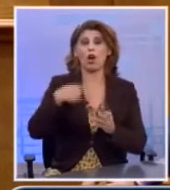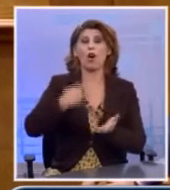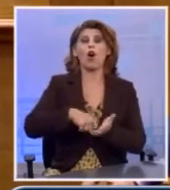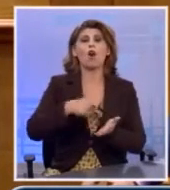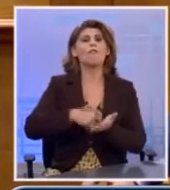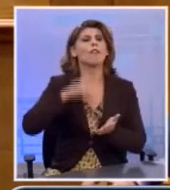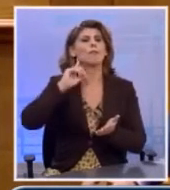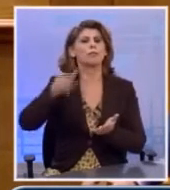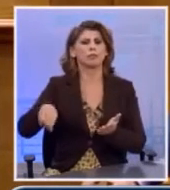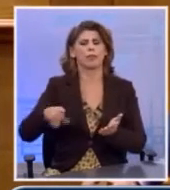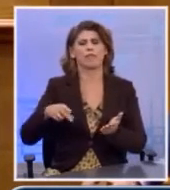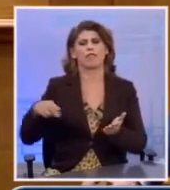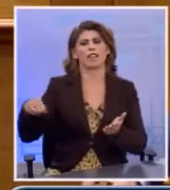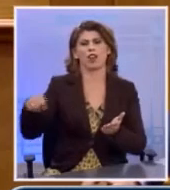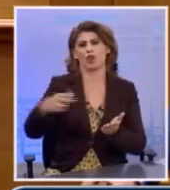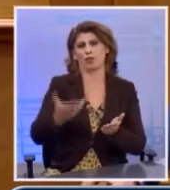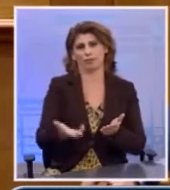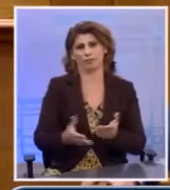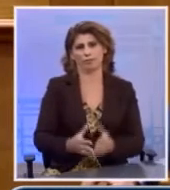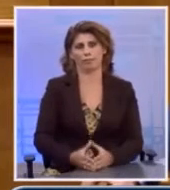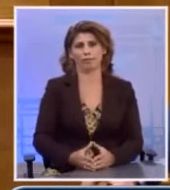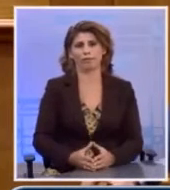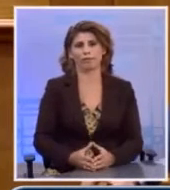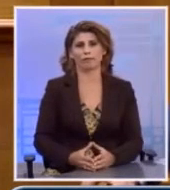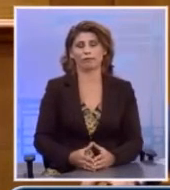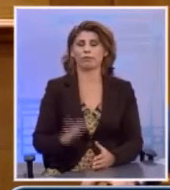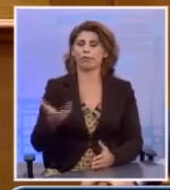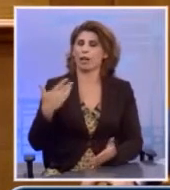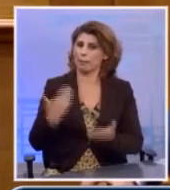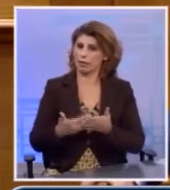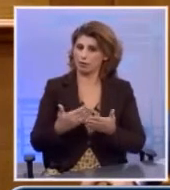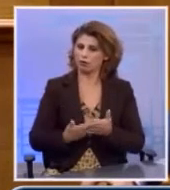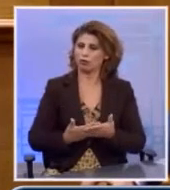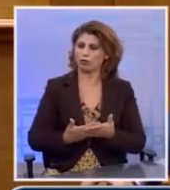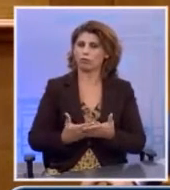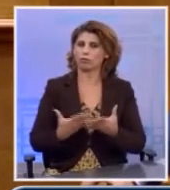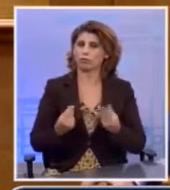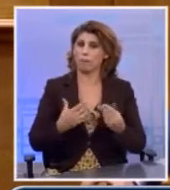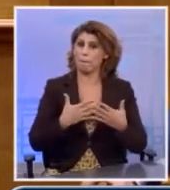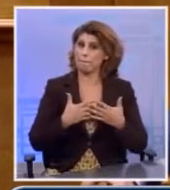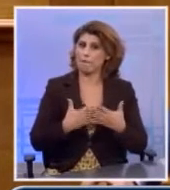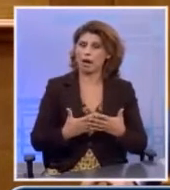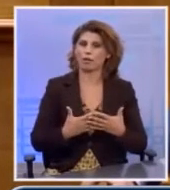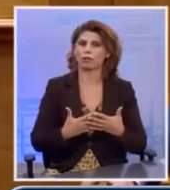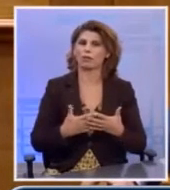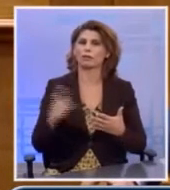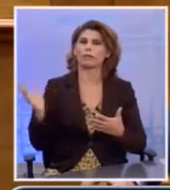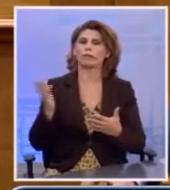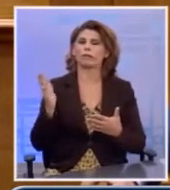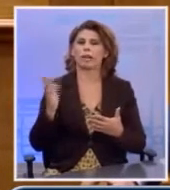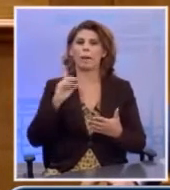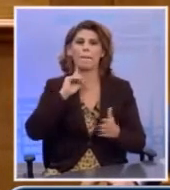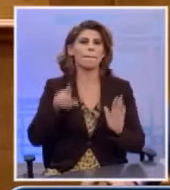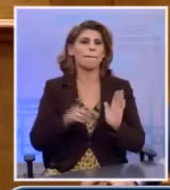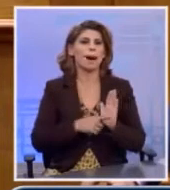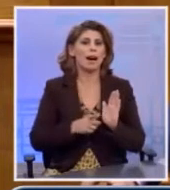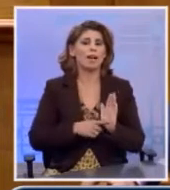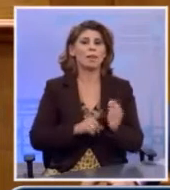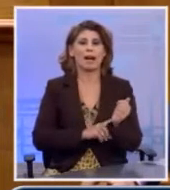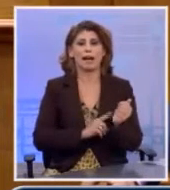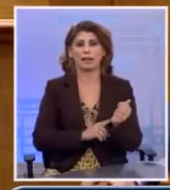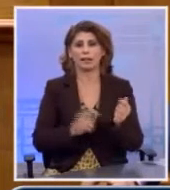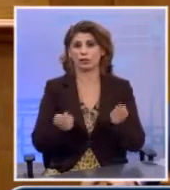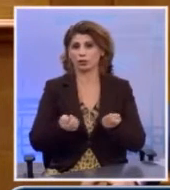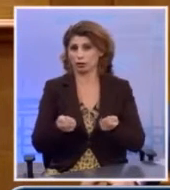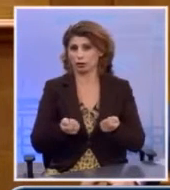φίλων σας. Και αφού επιχειρηματολογήσατε με σθένος υπέρ του δήθεν παράνομου χαρακτήρα της χρήσης